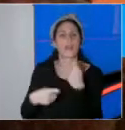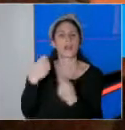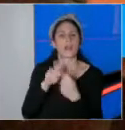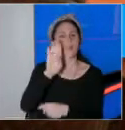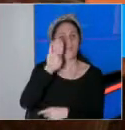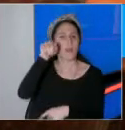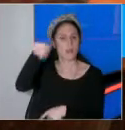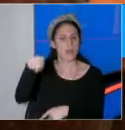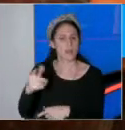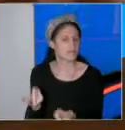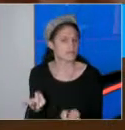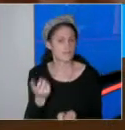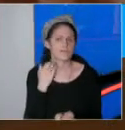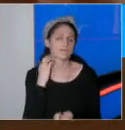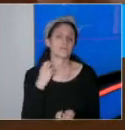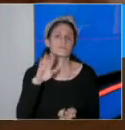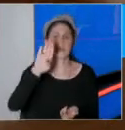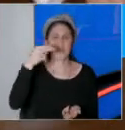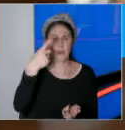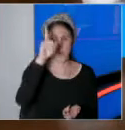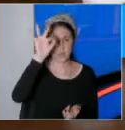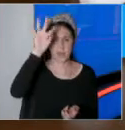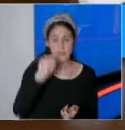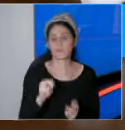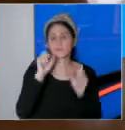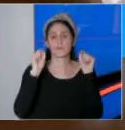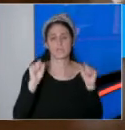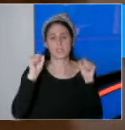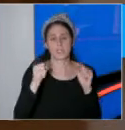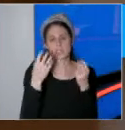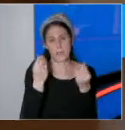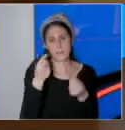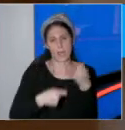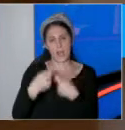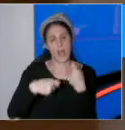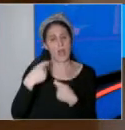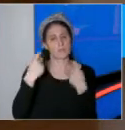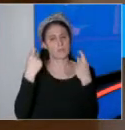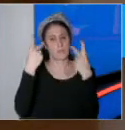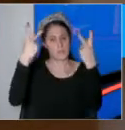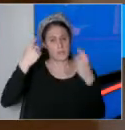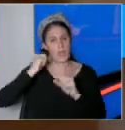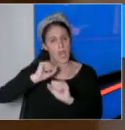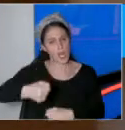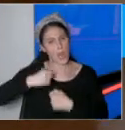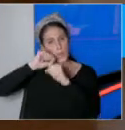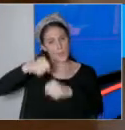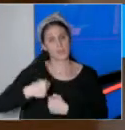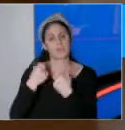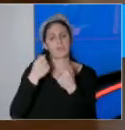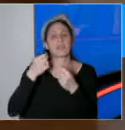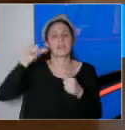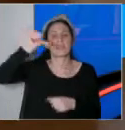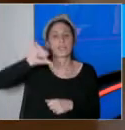תראה, בוטן מבוססת על דברים מאוד, הכלכלה הבוטן מבוססת בעיקר על חקלאות ועל הידרואלקטריקה. הם